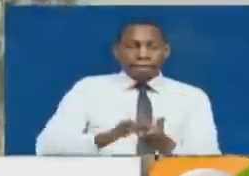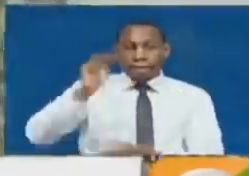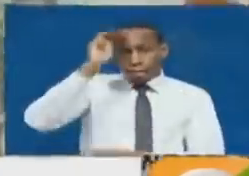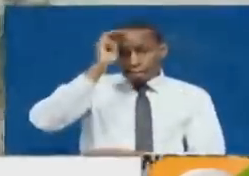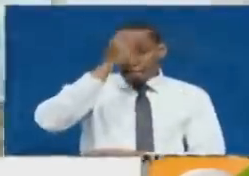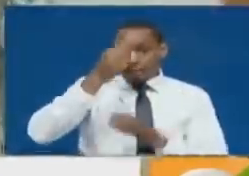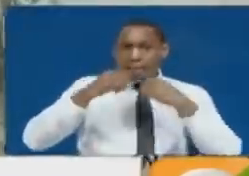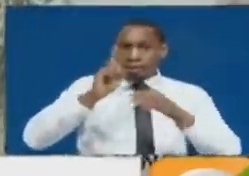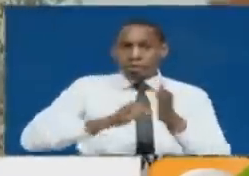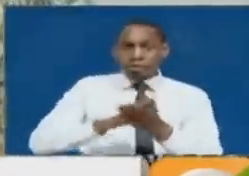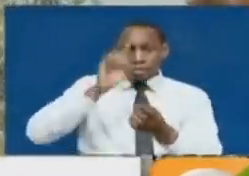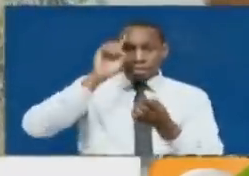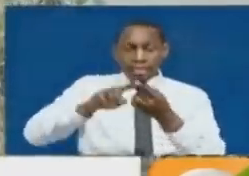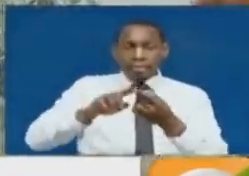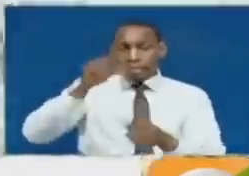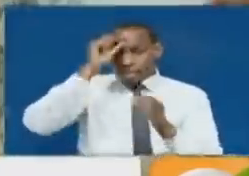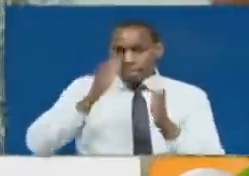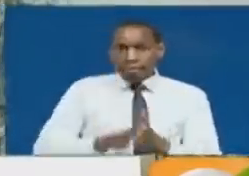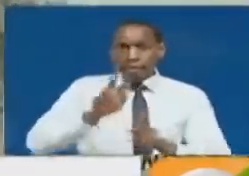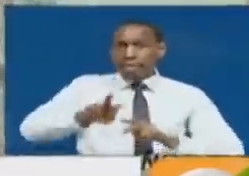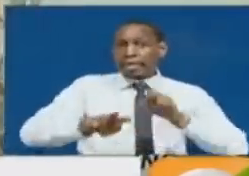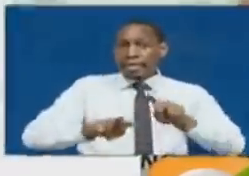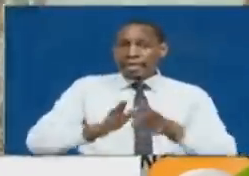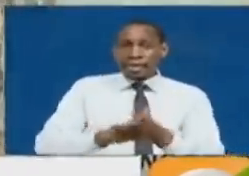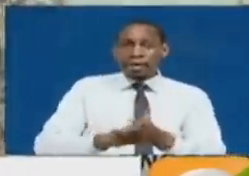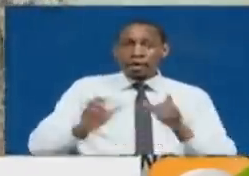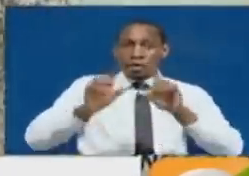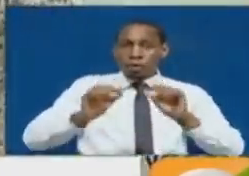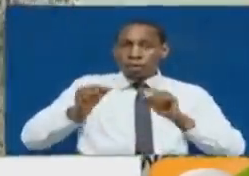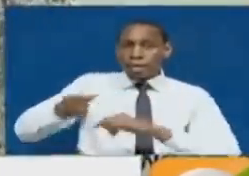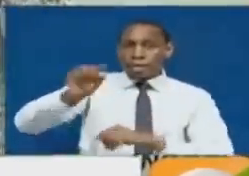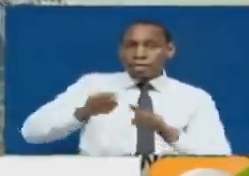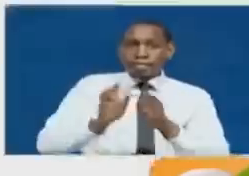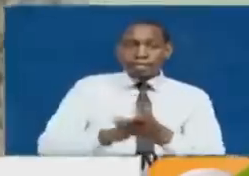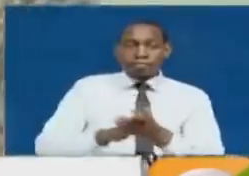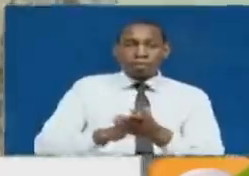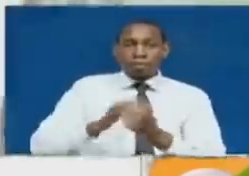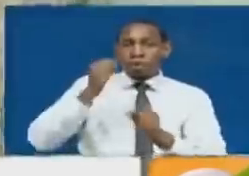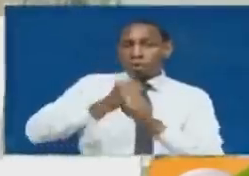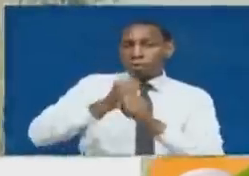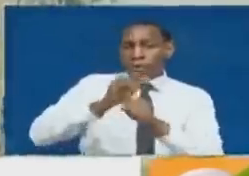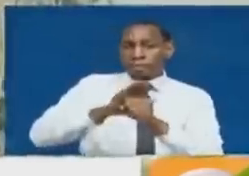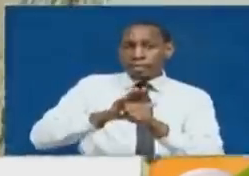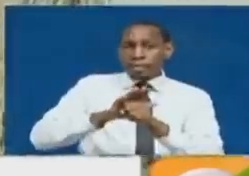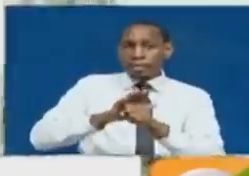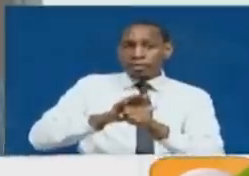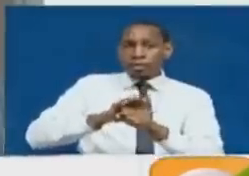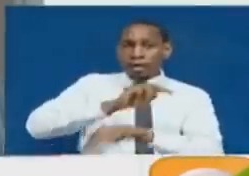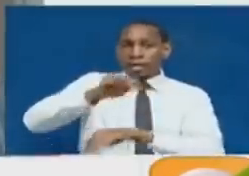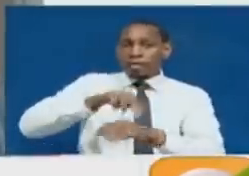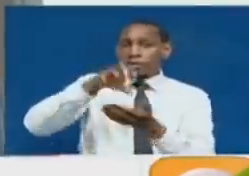Karua ametangaza azma yake ya kuwania ugavana Kirinyaga, akiongeza kuwa bado ana mengi ya kufanya katika ngazi ya